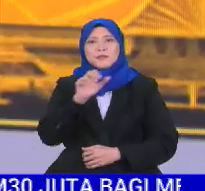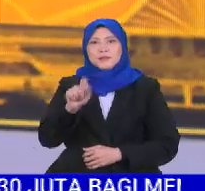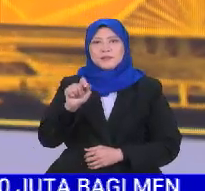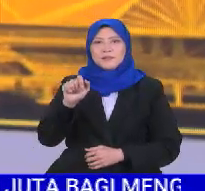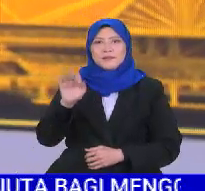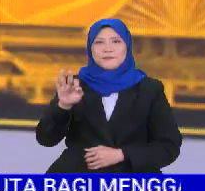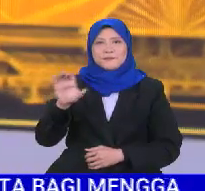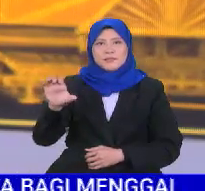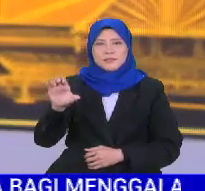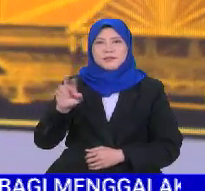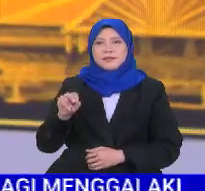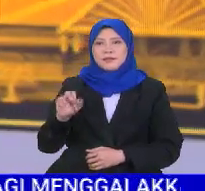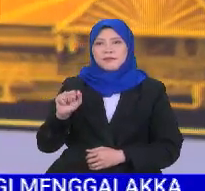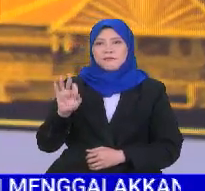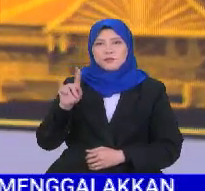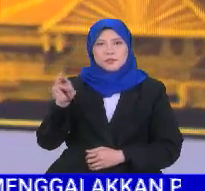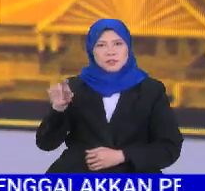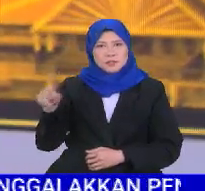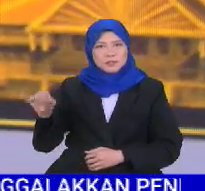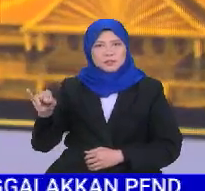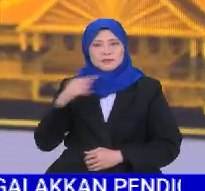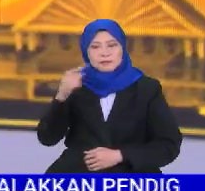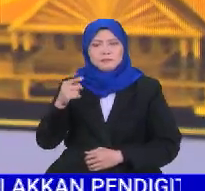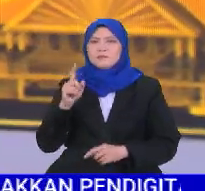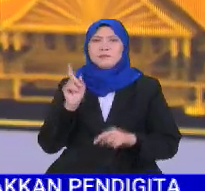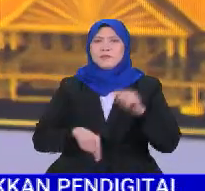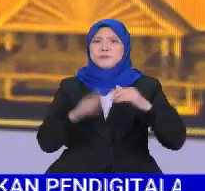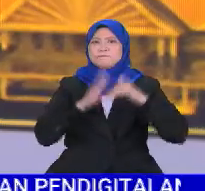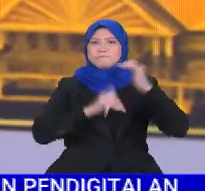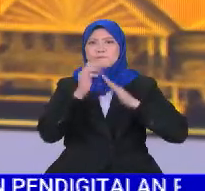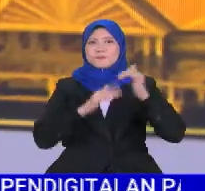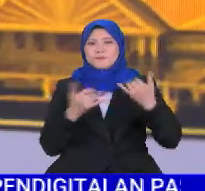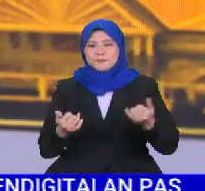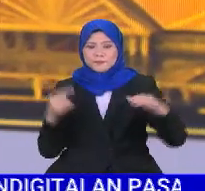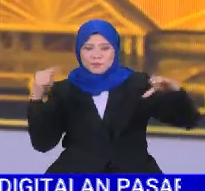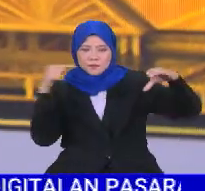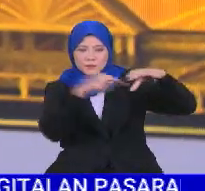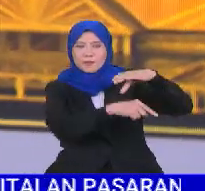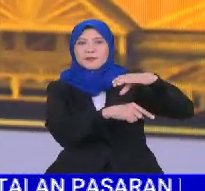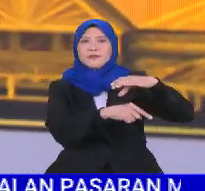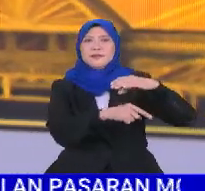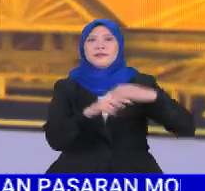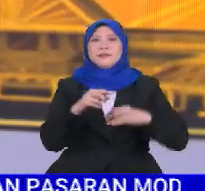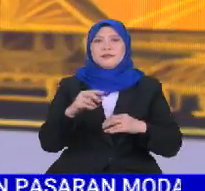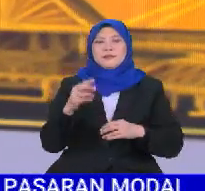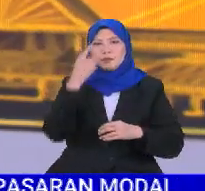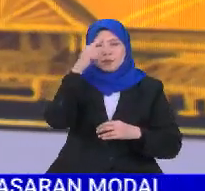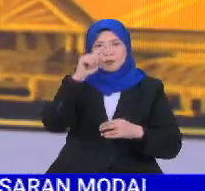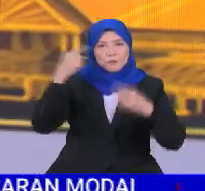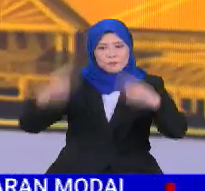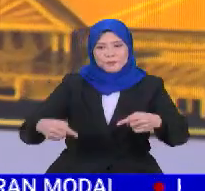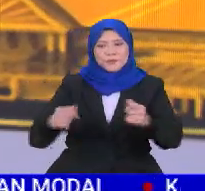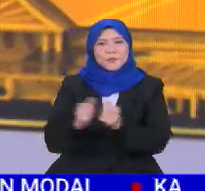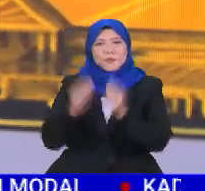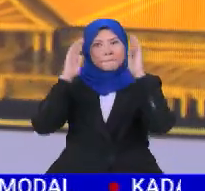TFC Nafuzi Zain akui pasukannya tidak boleh terlalu selesa dengan kelebihan jaringan dimiliki pada aksi timbal balik menentang Sri